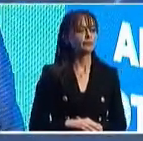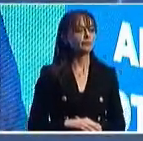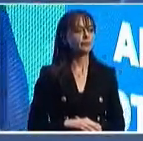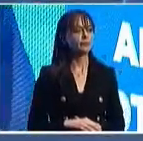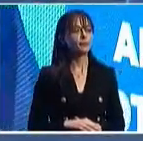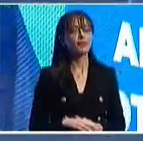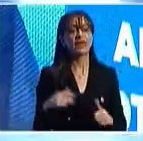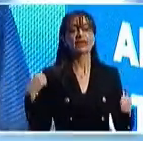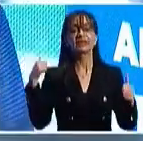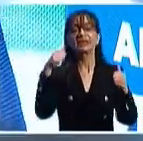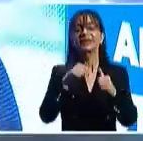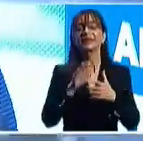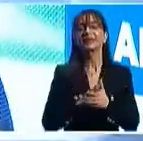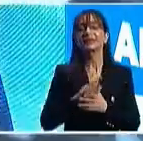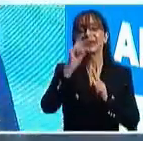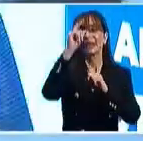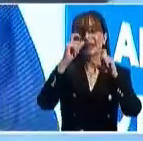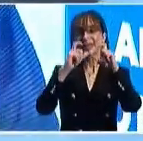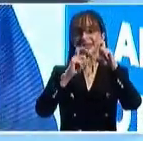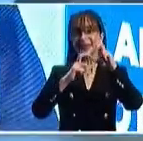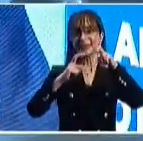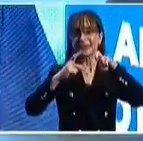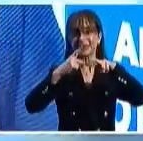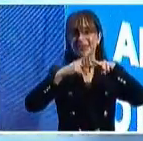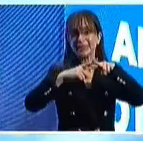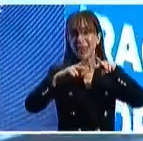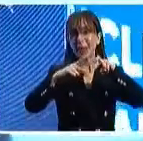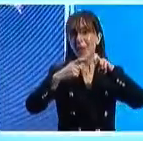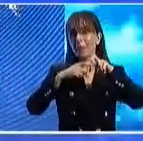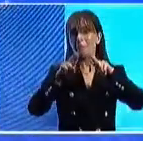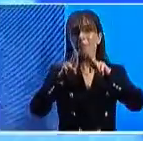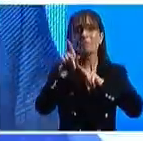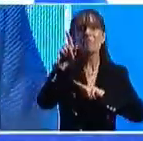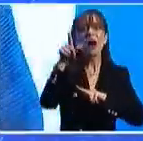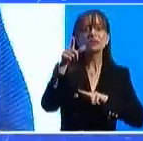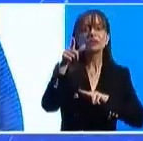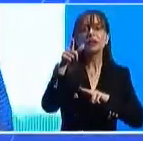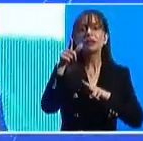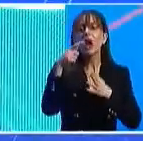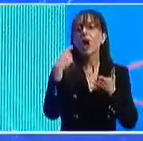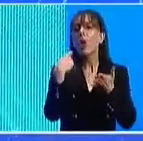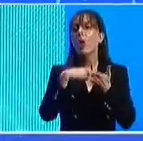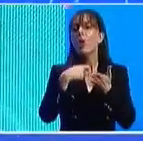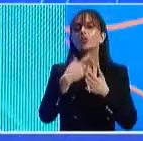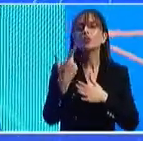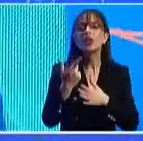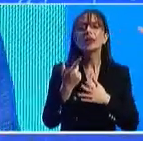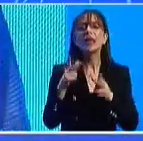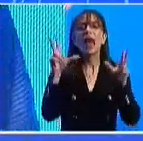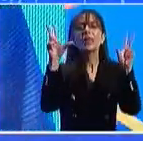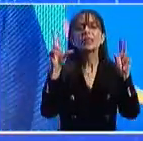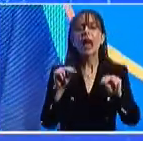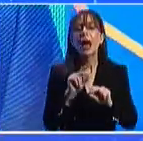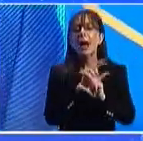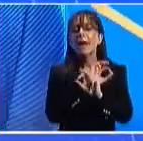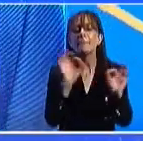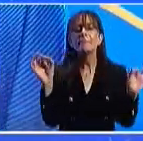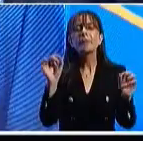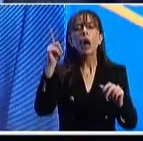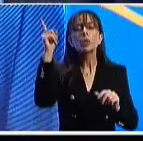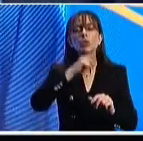yine İspark'taki tarifeyi göreve gelir gelmez tarifede tam %25